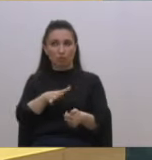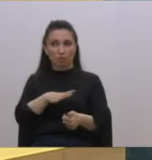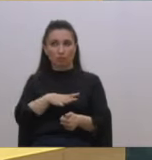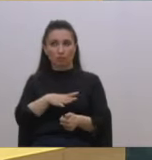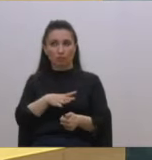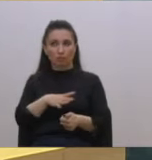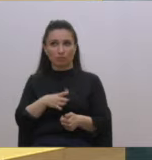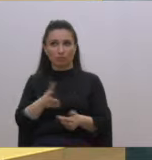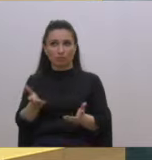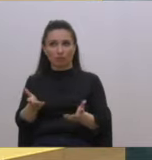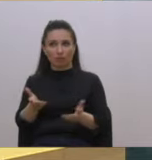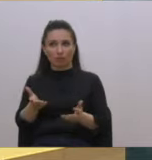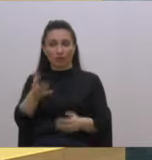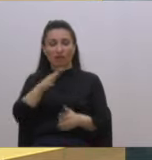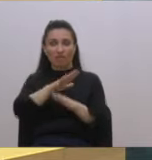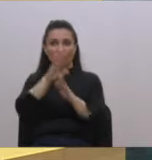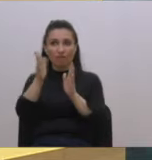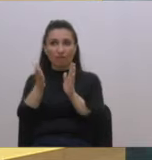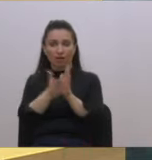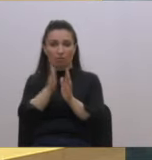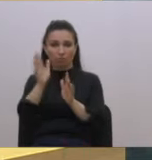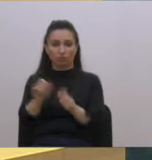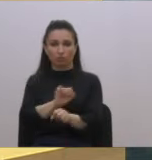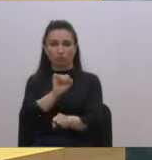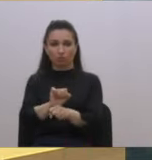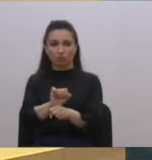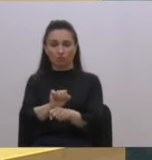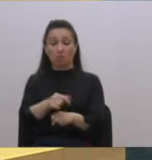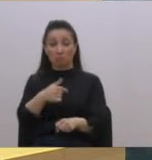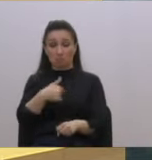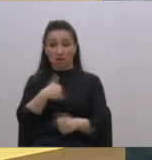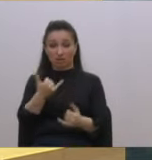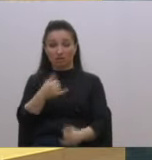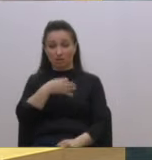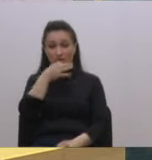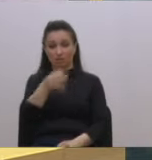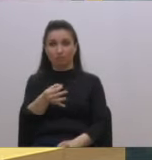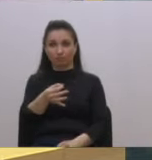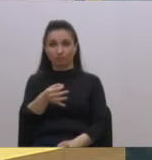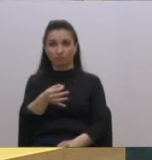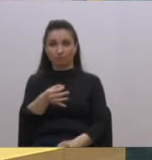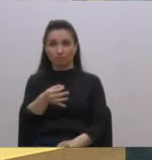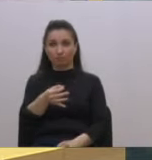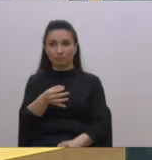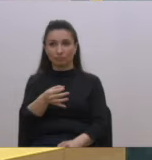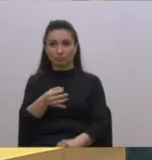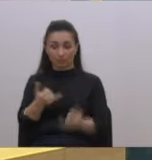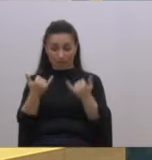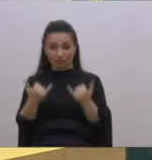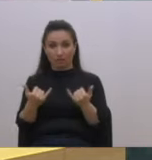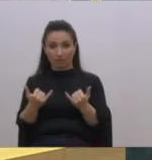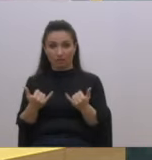დასწილიყო ქვეყანა. ყველაფერი ეს გაჩერდება და მე თქვენ ახლა გეტყვით ერთ ინფორმაციას.